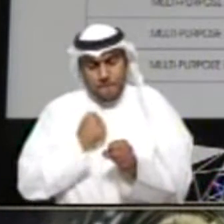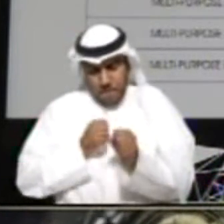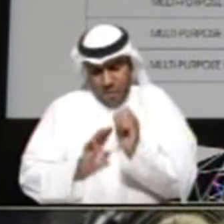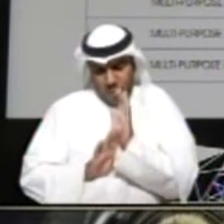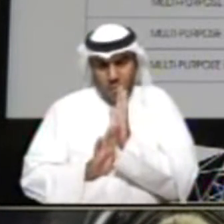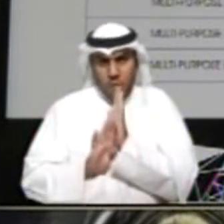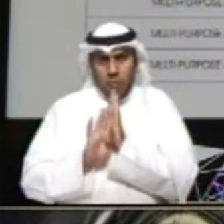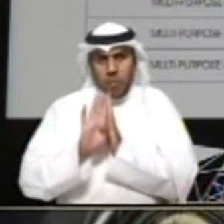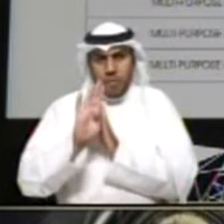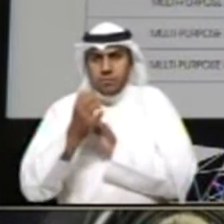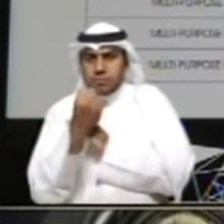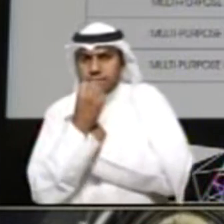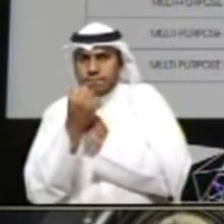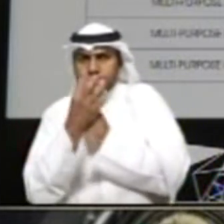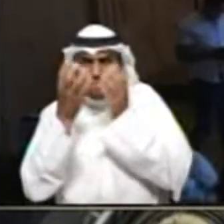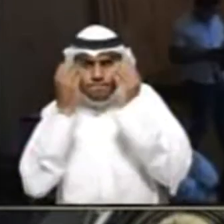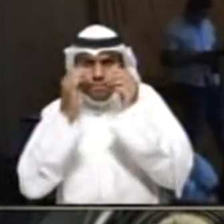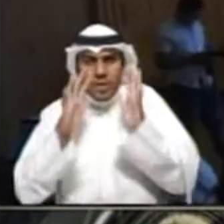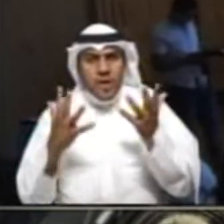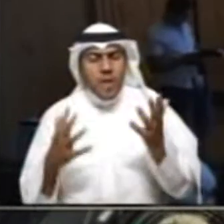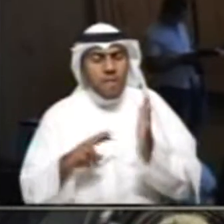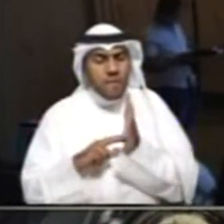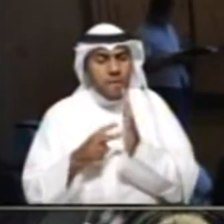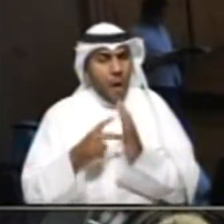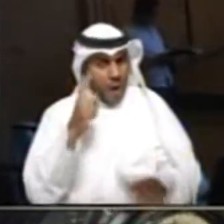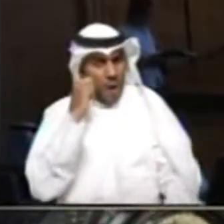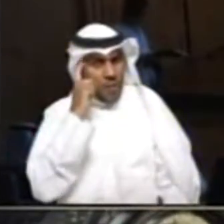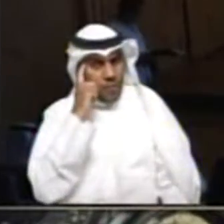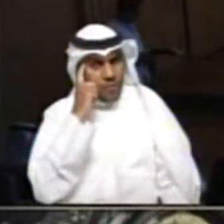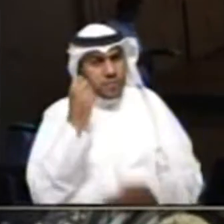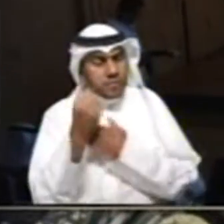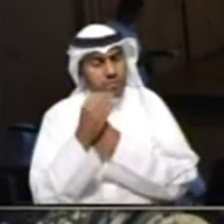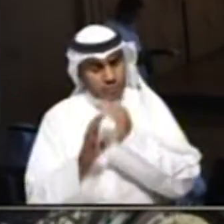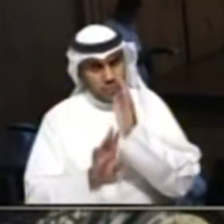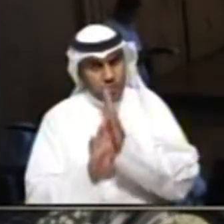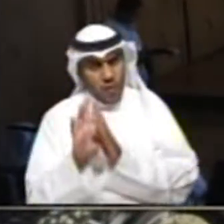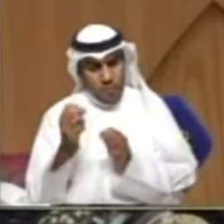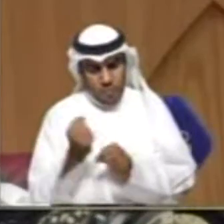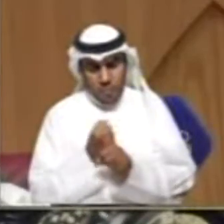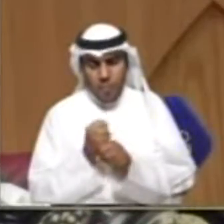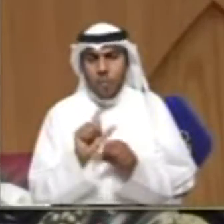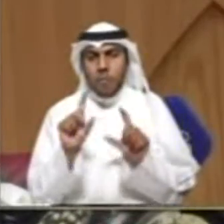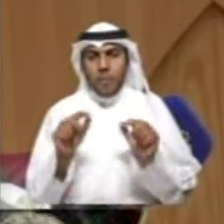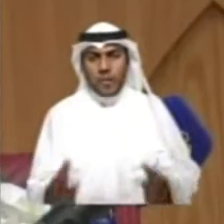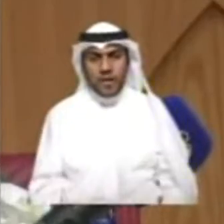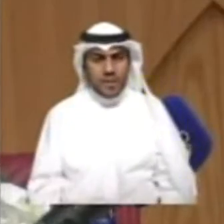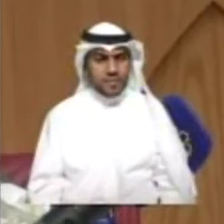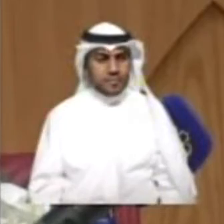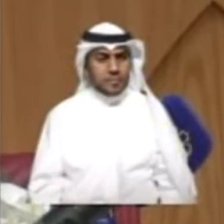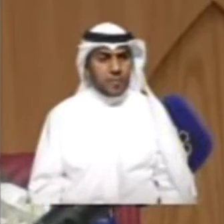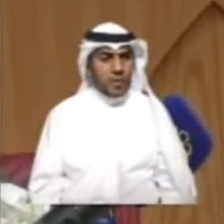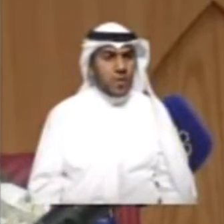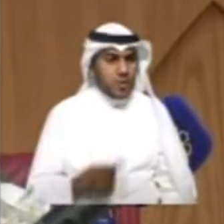الإمكانيات، إطلاق العنان للإبداع، وهو السبيل لإثبات الذات والنجاح. في قطاع تنمية العمل الوطنية